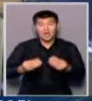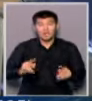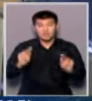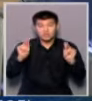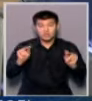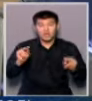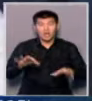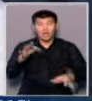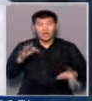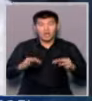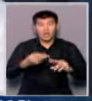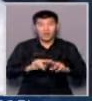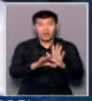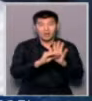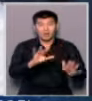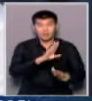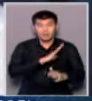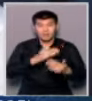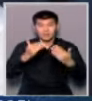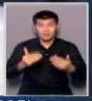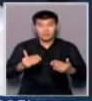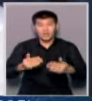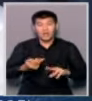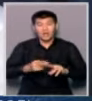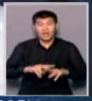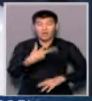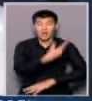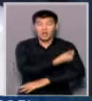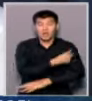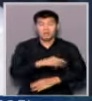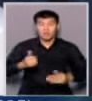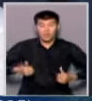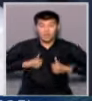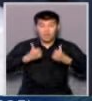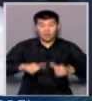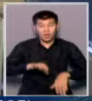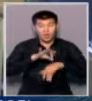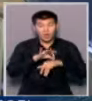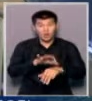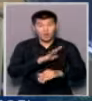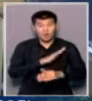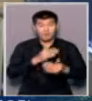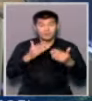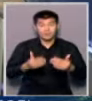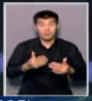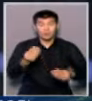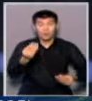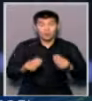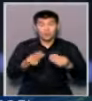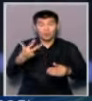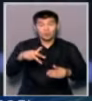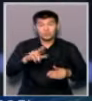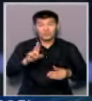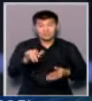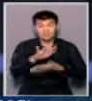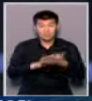өтуін тәуелсіз бақылаушылар жіті қадағалады. Айта кетсек, шара екпе алушыларды ынталандыру мақсатында ұйымдастырылған. Ұтыс ойыны 30-шы